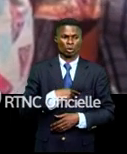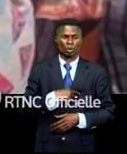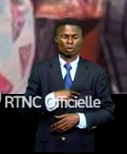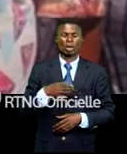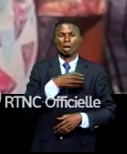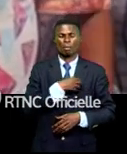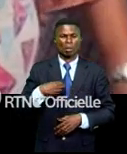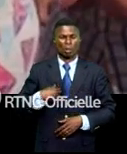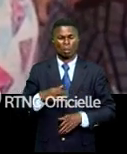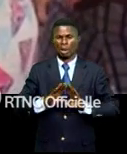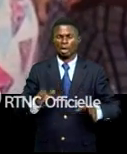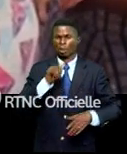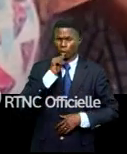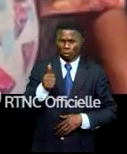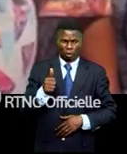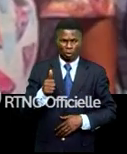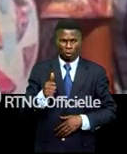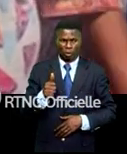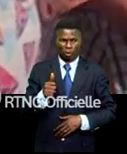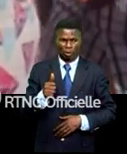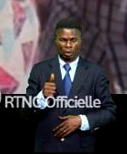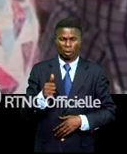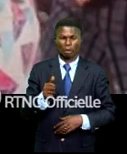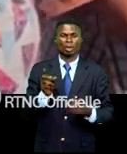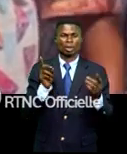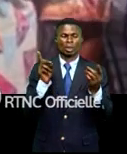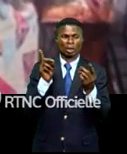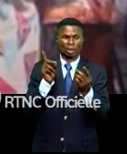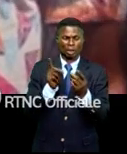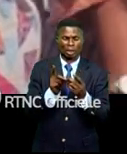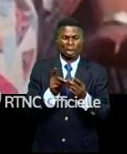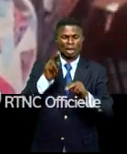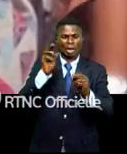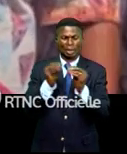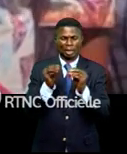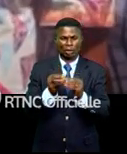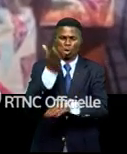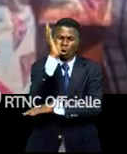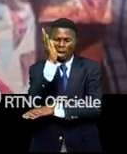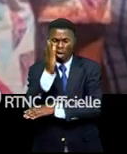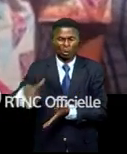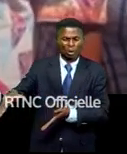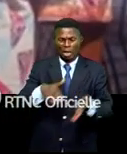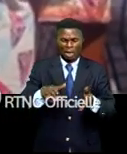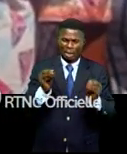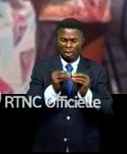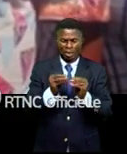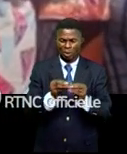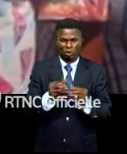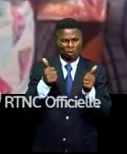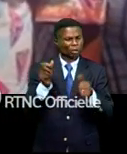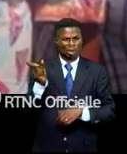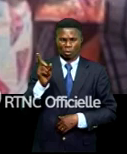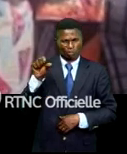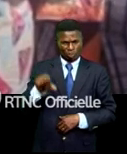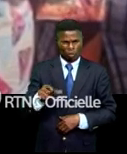femmes, se rencontrer sous l'arbre, sous la rue. Ce n'est pas bien.